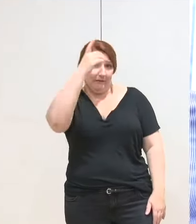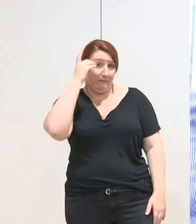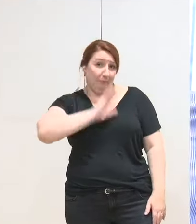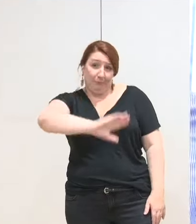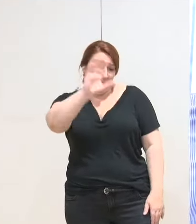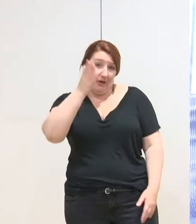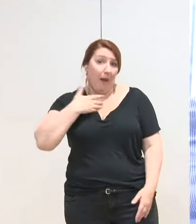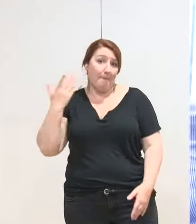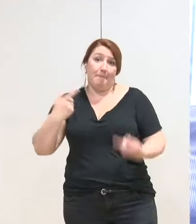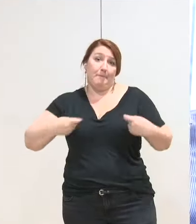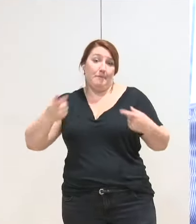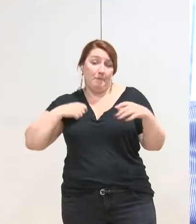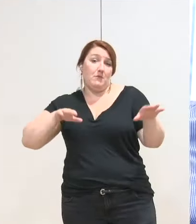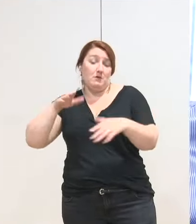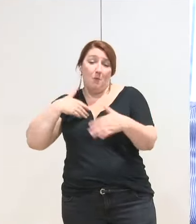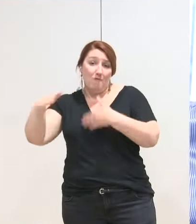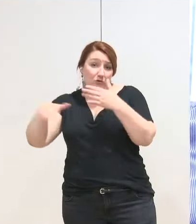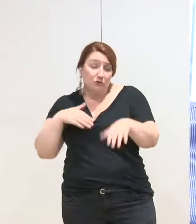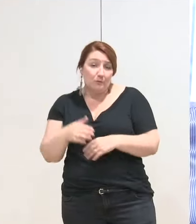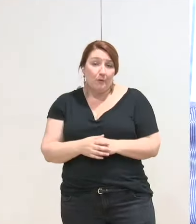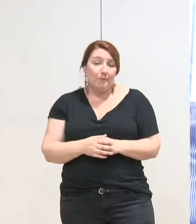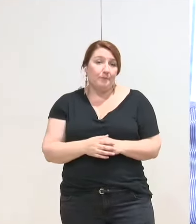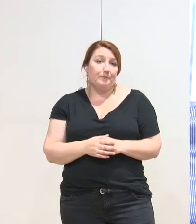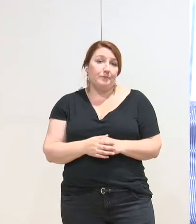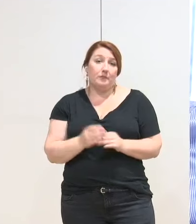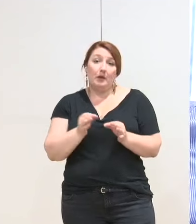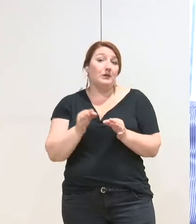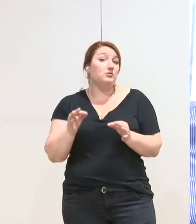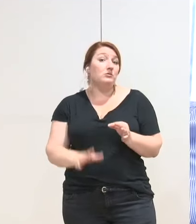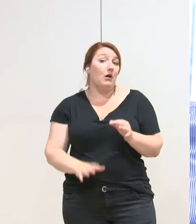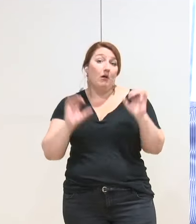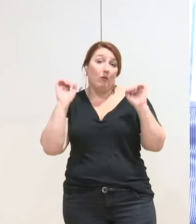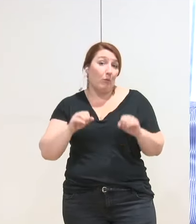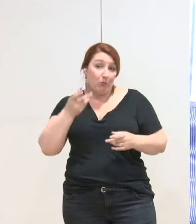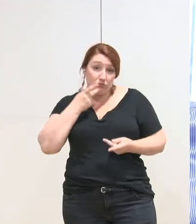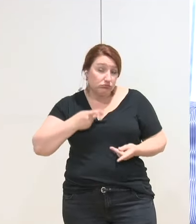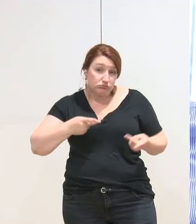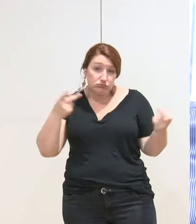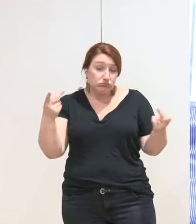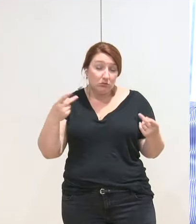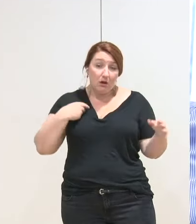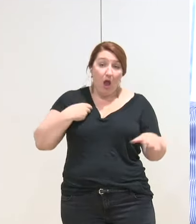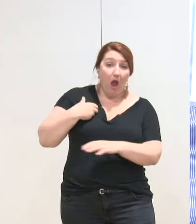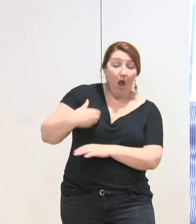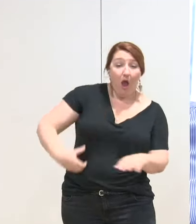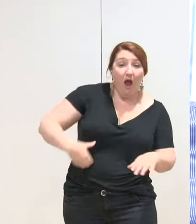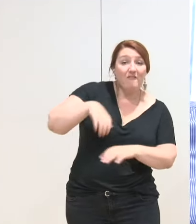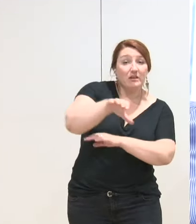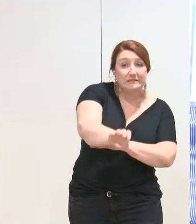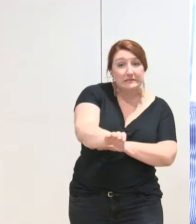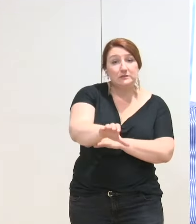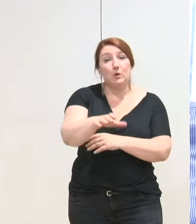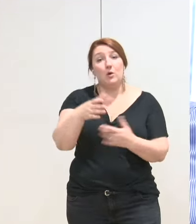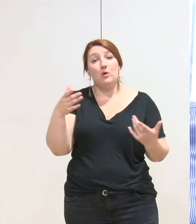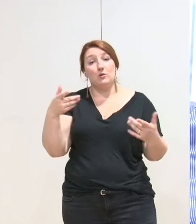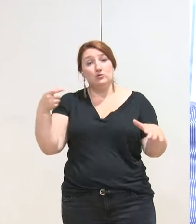et l'on peut donc d'ors et déjà annoncé que les investissements et les subventions seront les